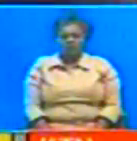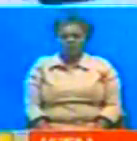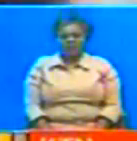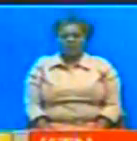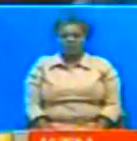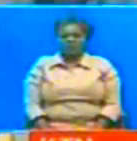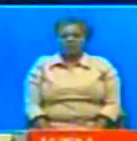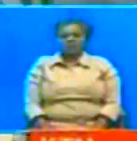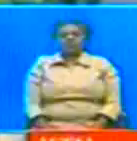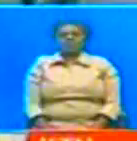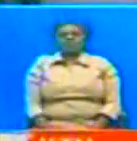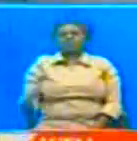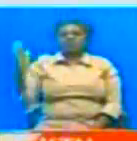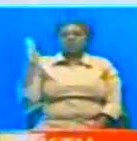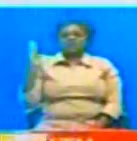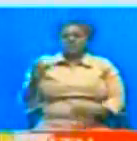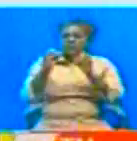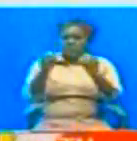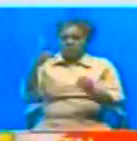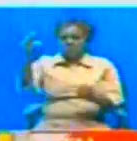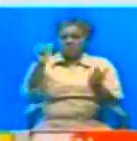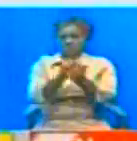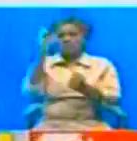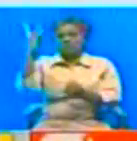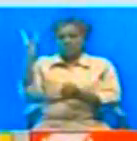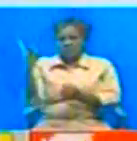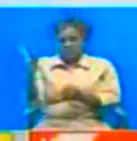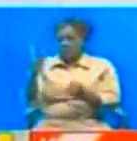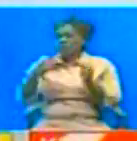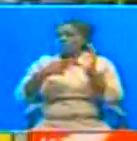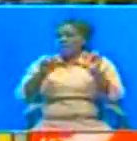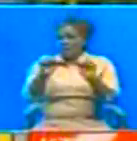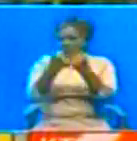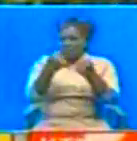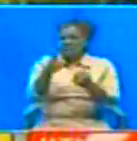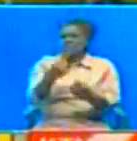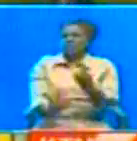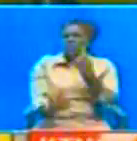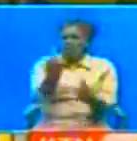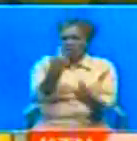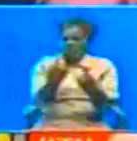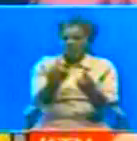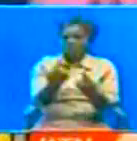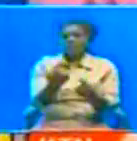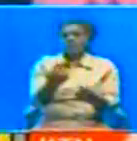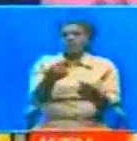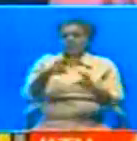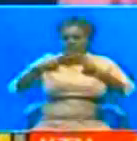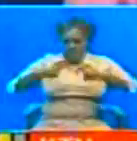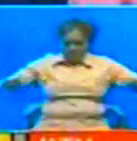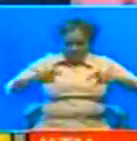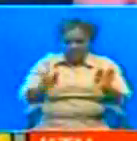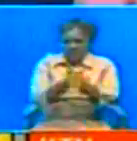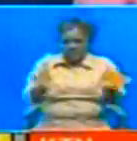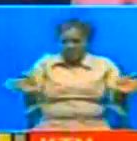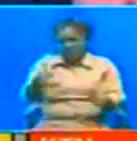Msururu wa visa vya kudorora kwa usalama mwaka 2014 ulionekana kuwa kiazi moto na kumpelekea aliyekuwa inspekta mkuu wa polisi